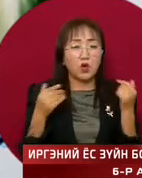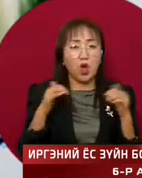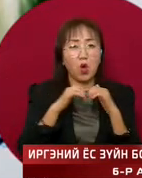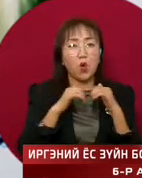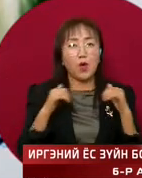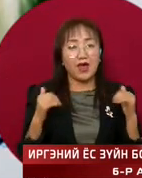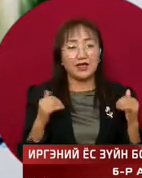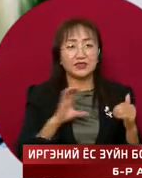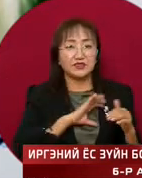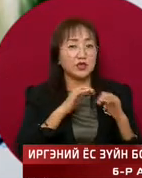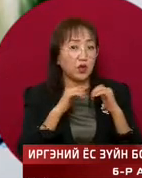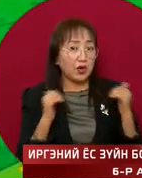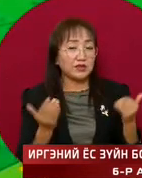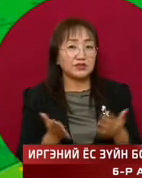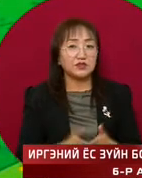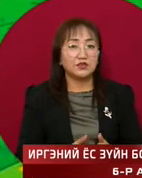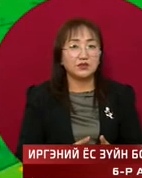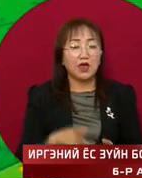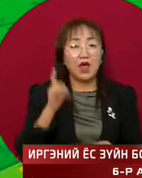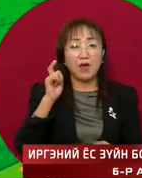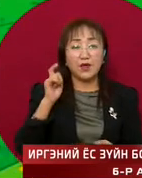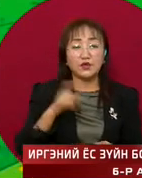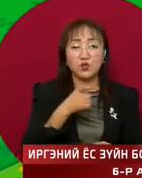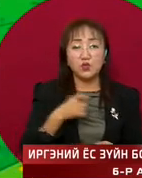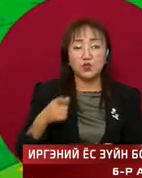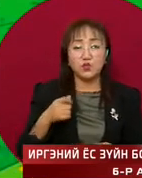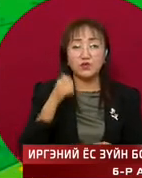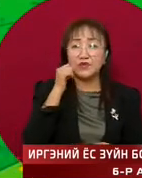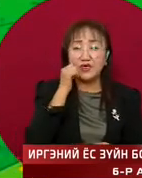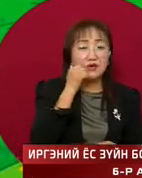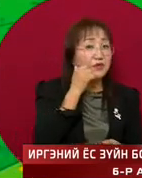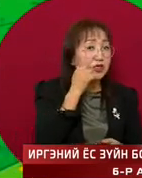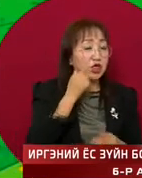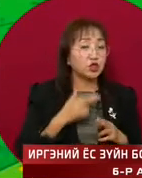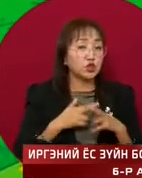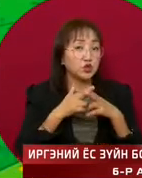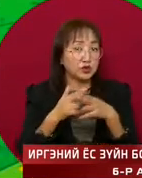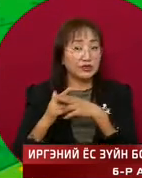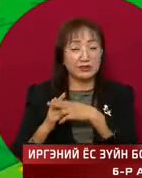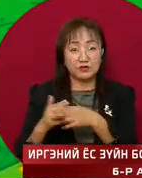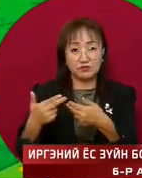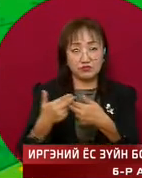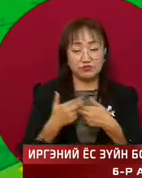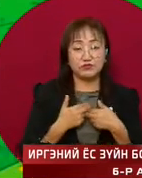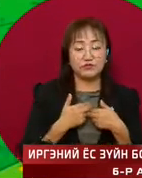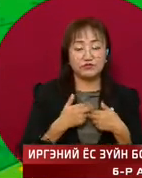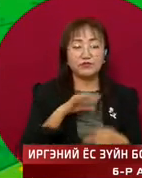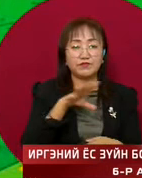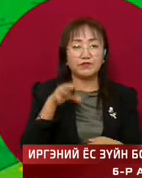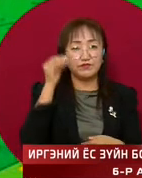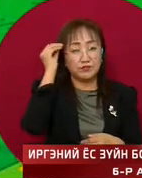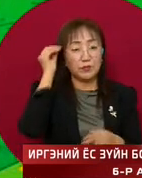Хол ойрын садан хүмүүс харилцсан бие биедээ туслалцах зэргийг угийн бичгээсээ мэдэж олох нь хүүхдүүдээ.